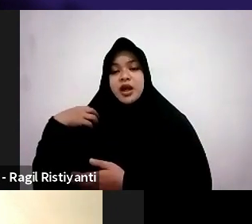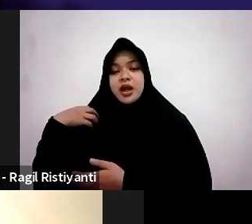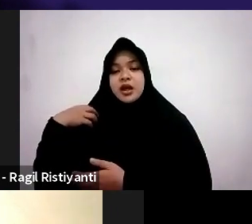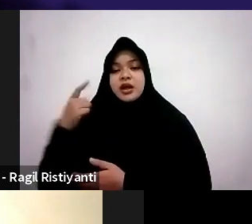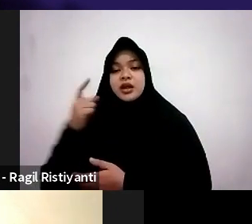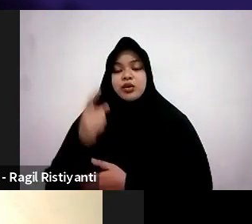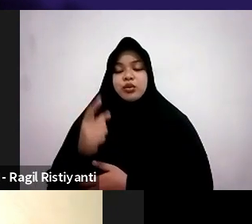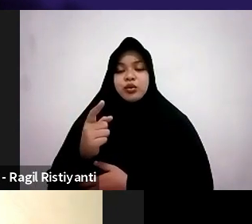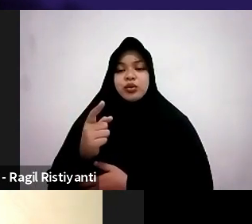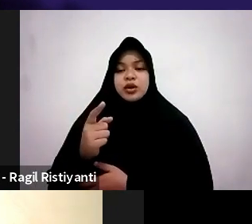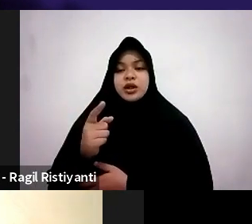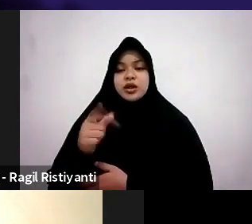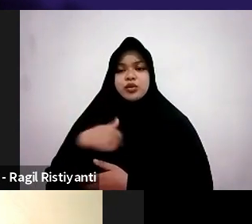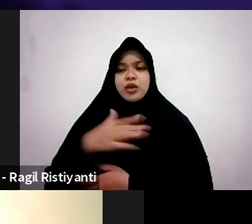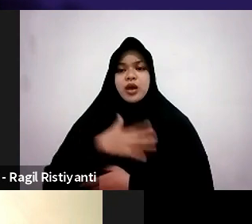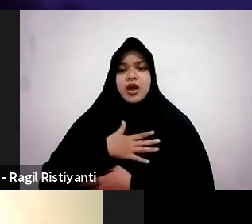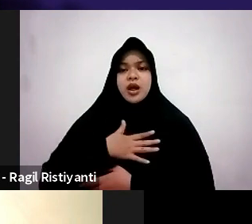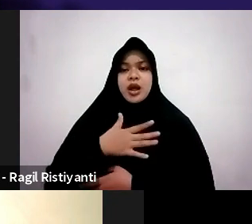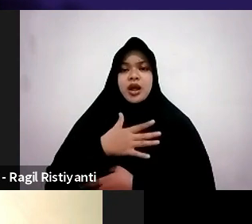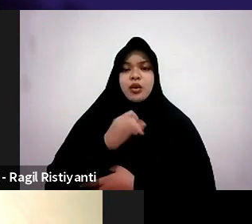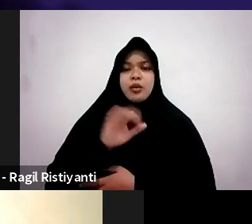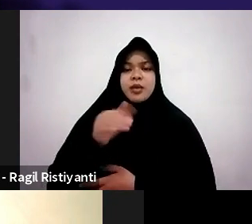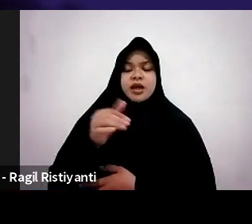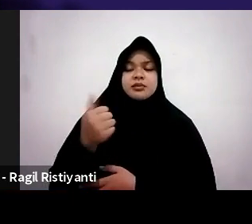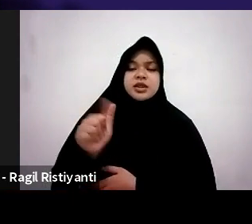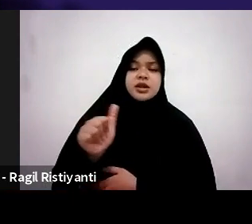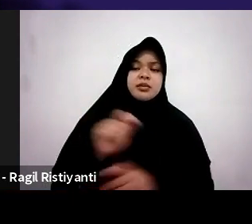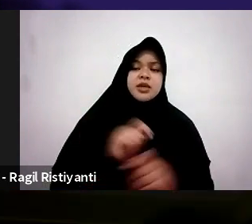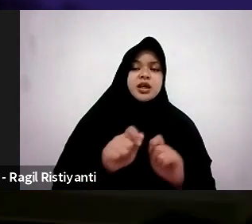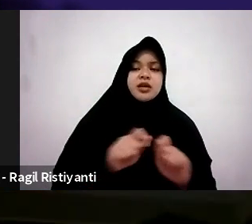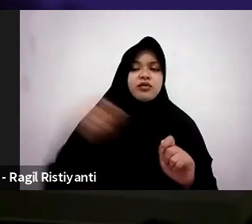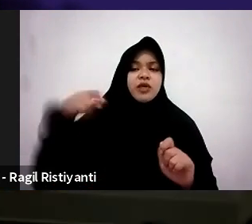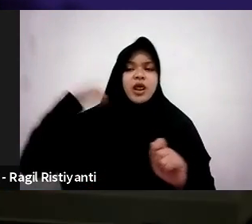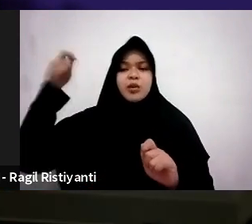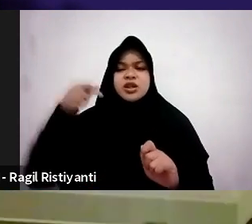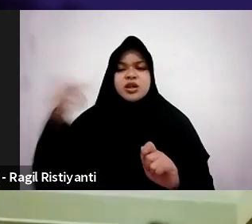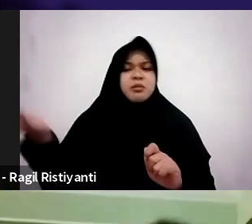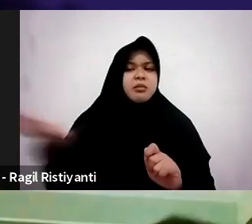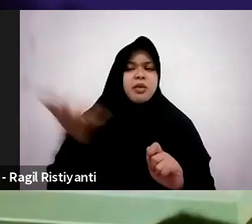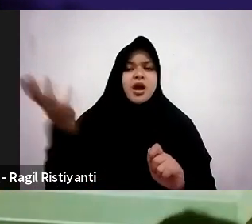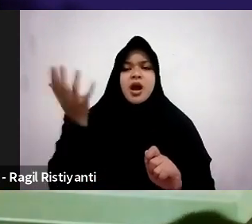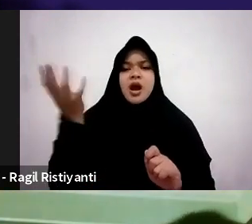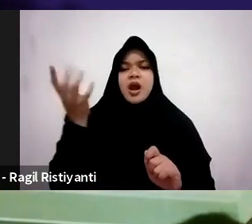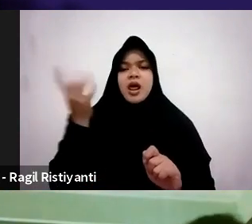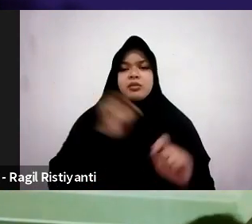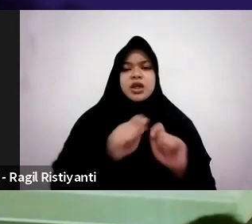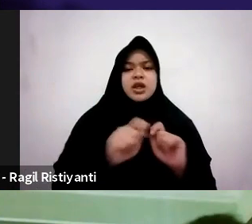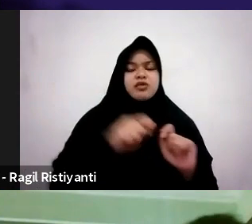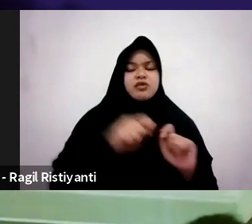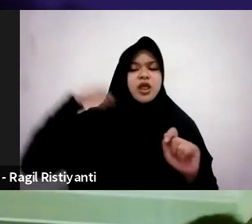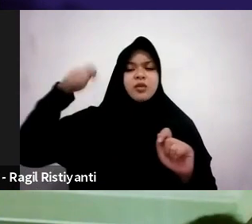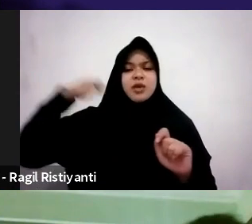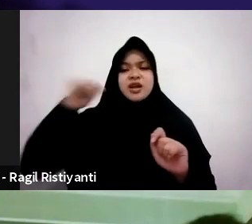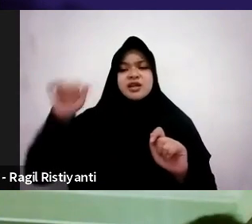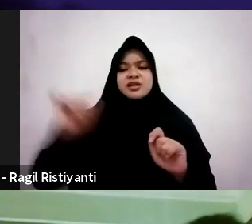itu juga saya juga kaget mas saya masih bisa bikin film di sini mahal sekali bikin film dah sama tepat